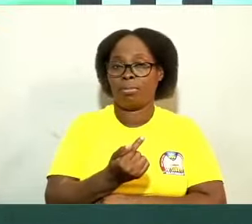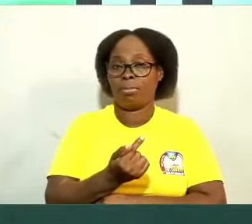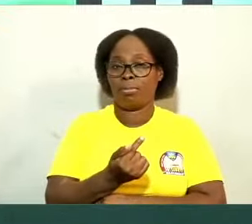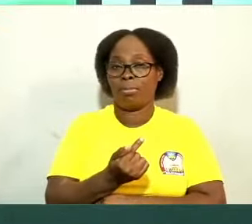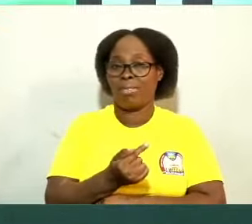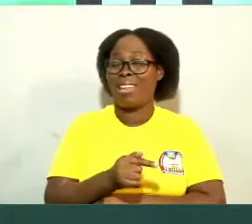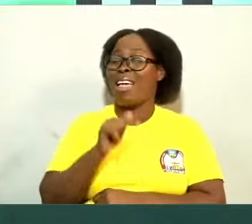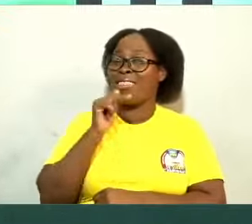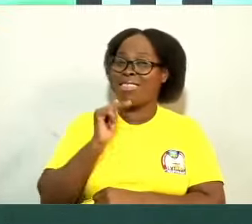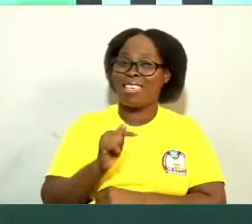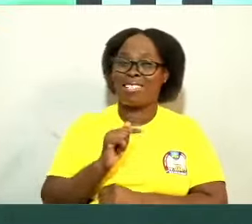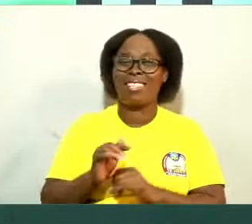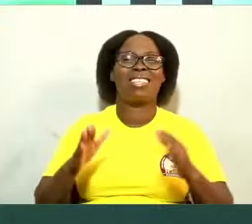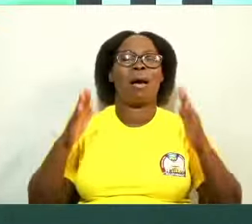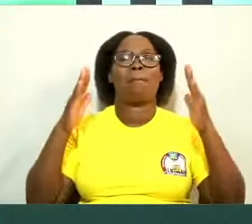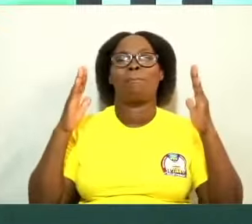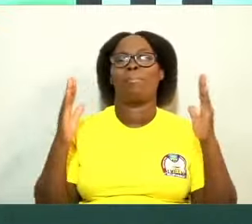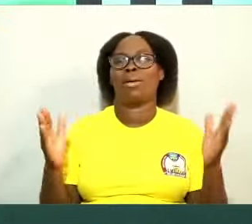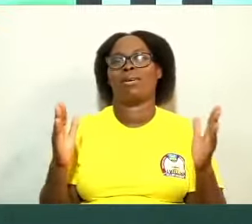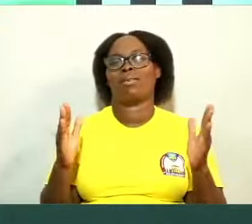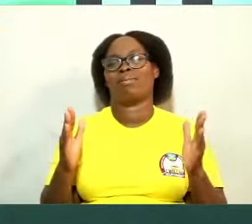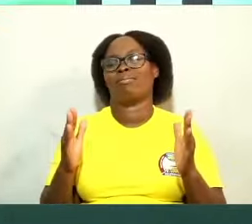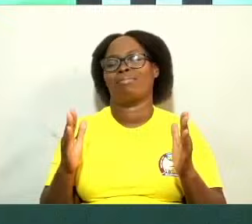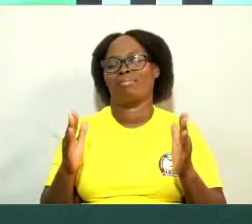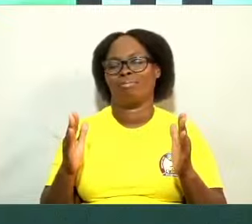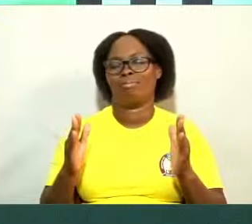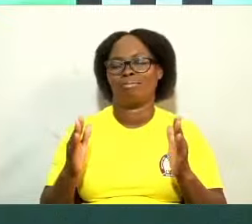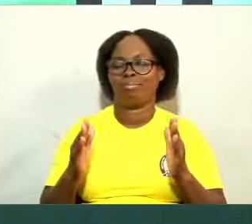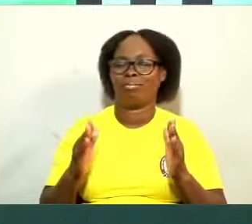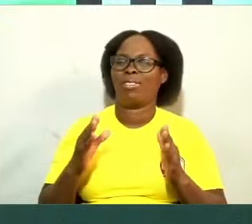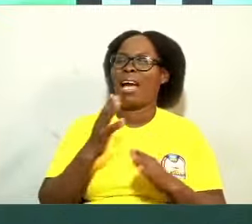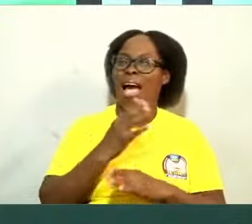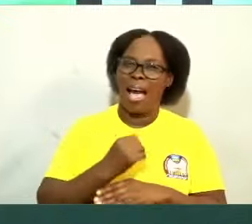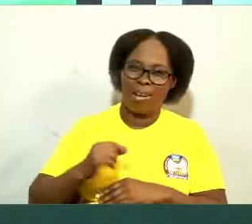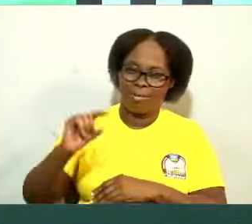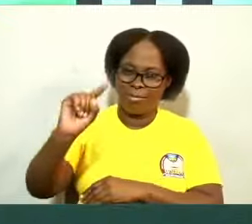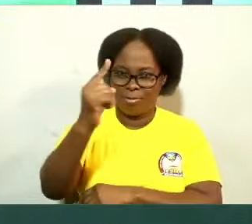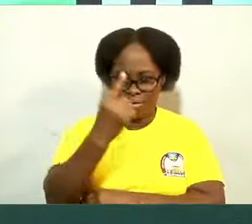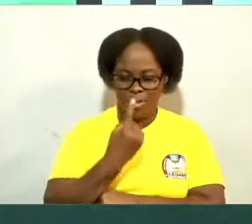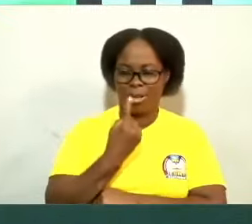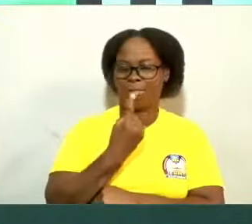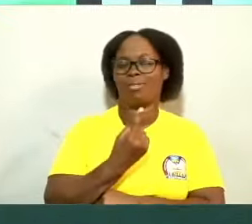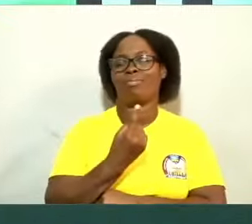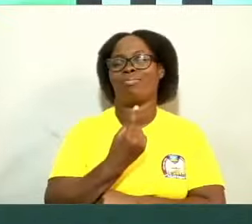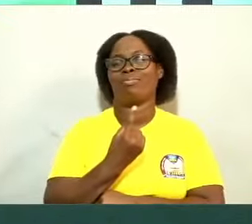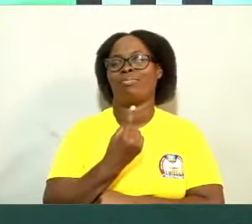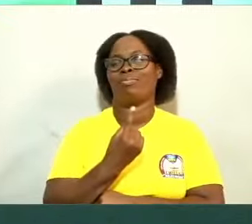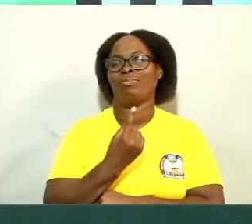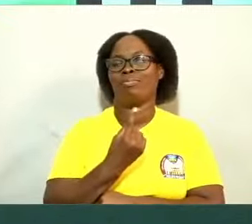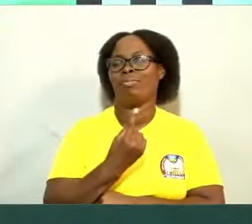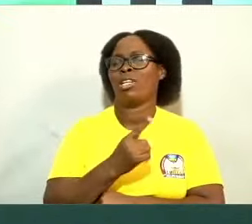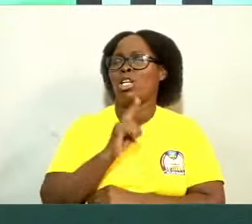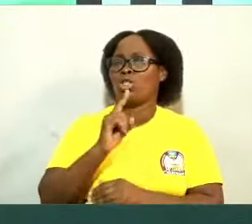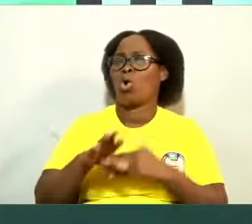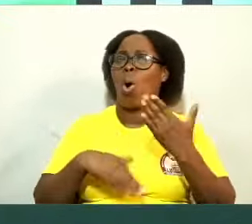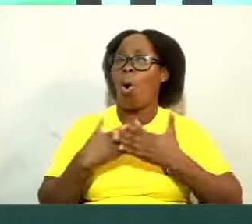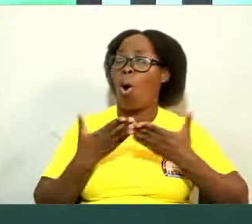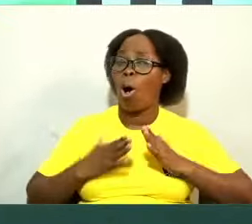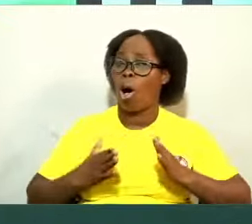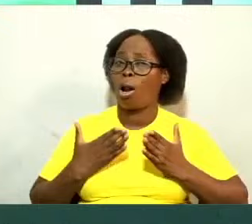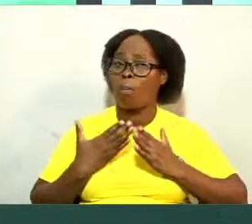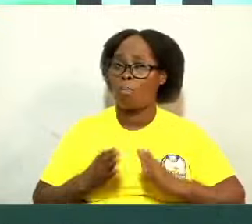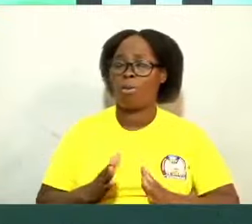hii ndio amri ya kwanza tena iliyo kuu. Kwa hiyo wanadamu